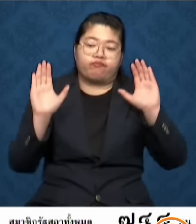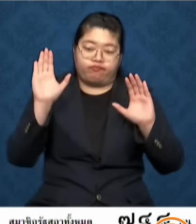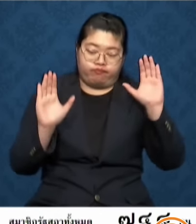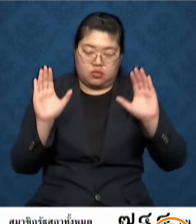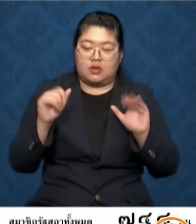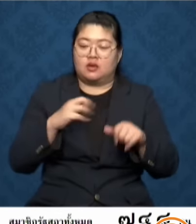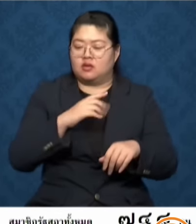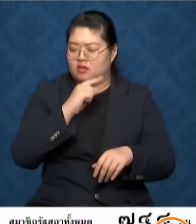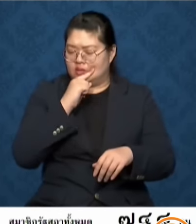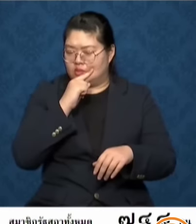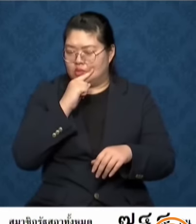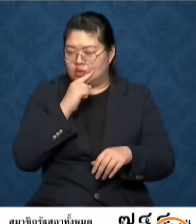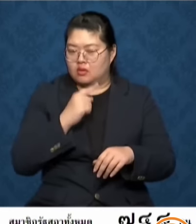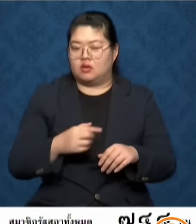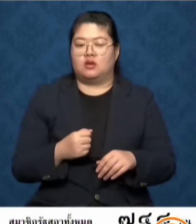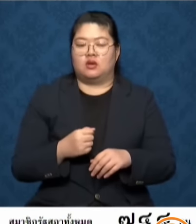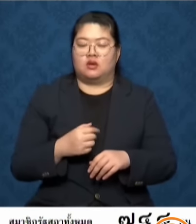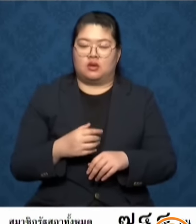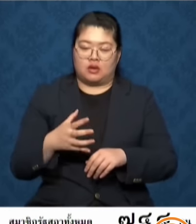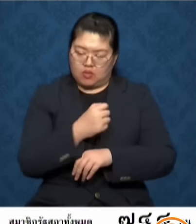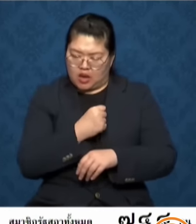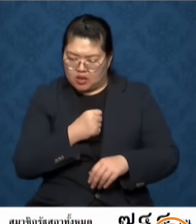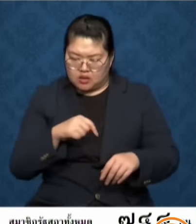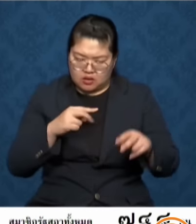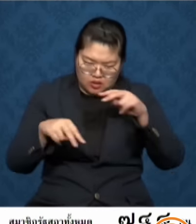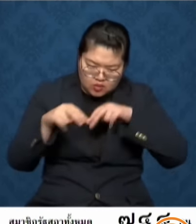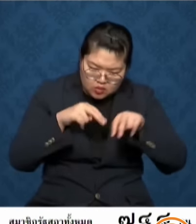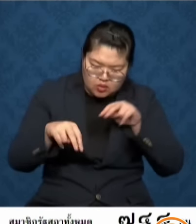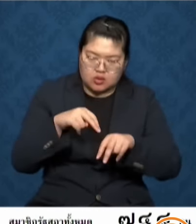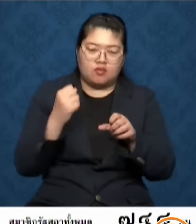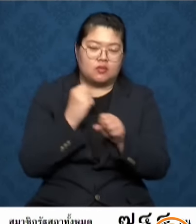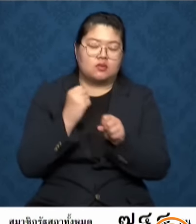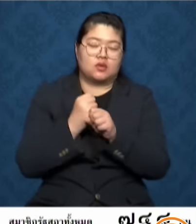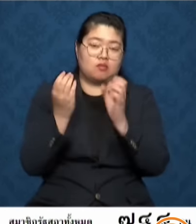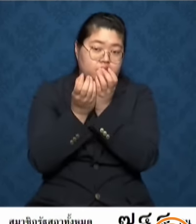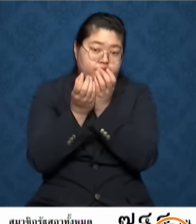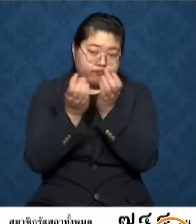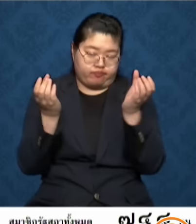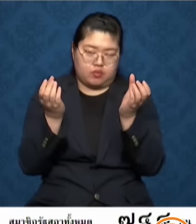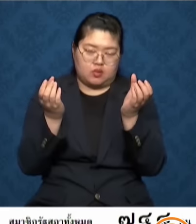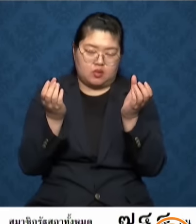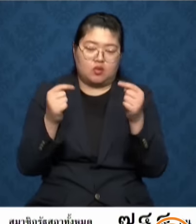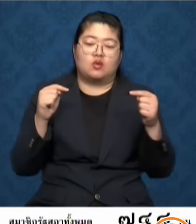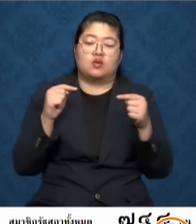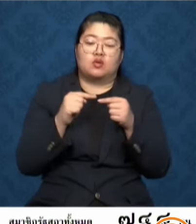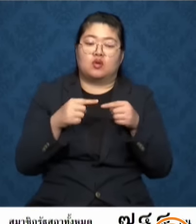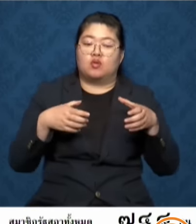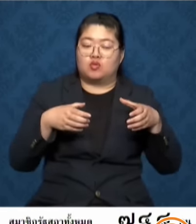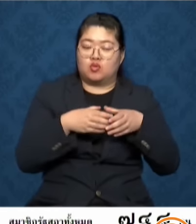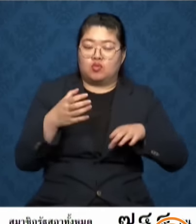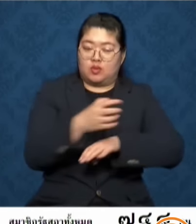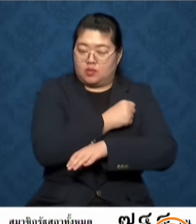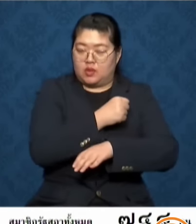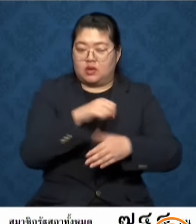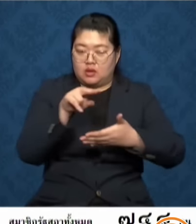การททจะตัสินใจใช้อำนาของท่านมาปริเศษและไม่บญจุร่างแก้ไขรัศธรรนูลของเพสมาชิกที่เขมาจาก